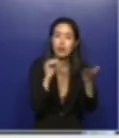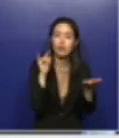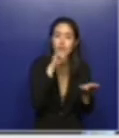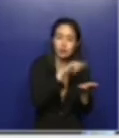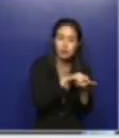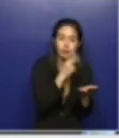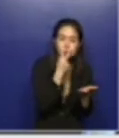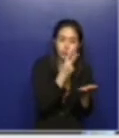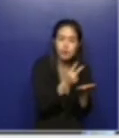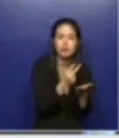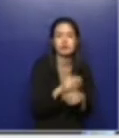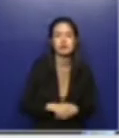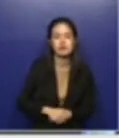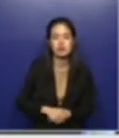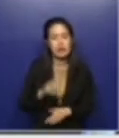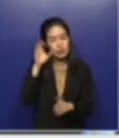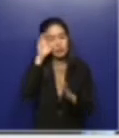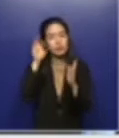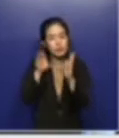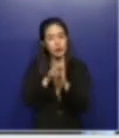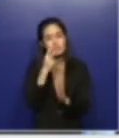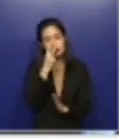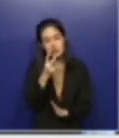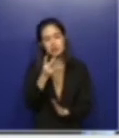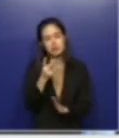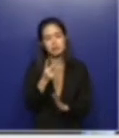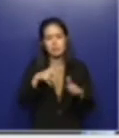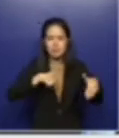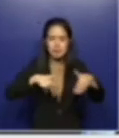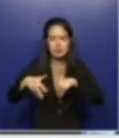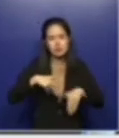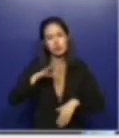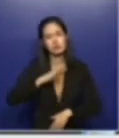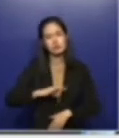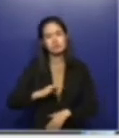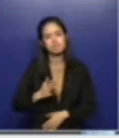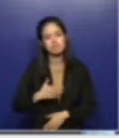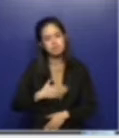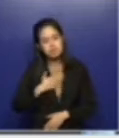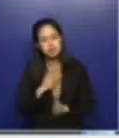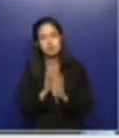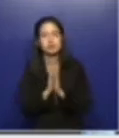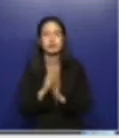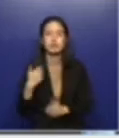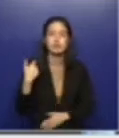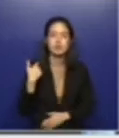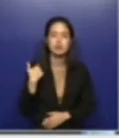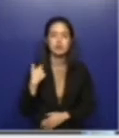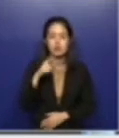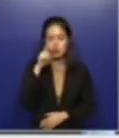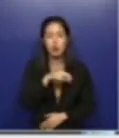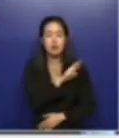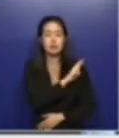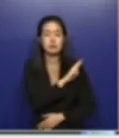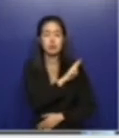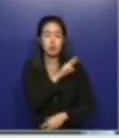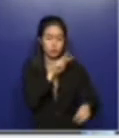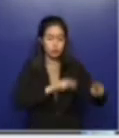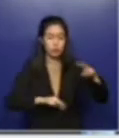เท่าที่ผมเห็นภาพในสื่อก็มีผู้คนชื่นชมนะครับผมเองก็ชื่นชมความรับผิดชอบคุณต้องไปถึงจุดเกิดเหตุเลย